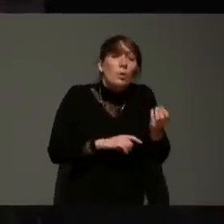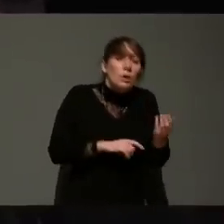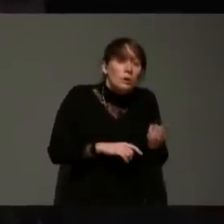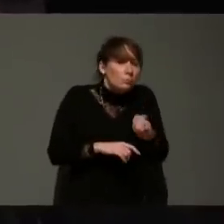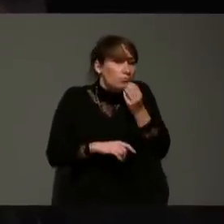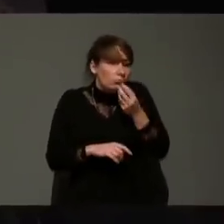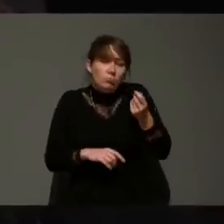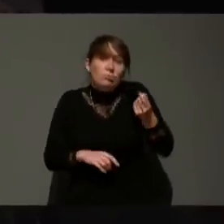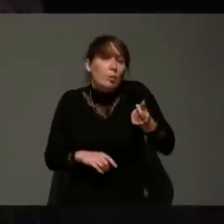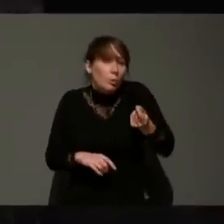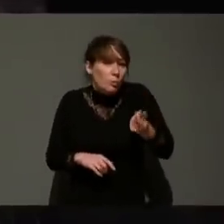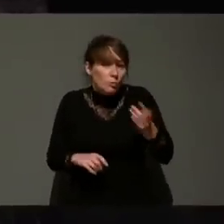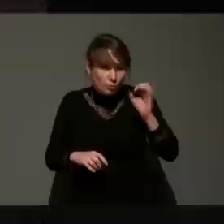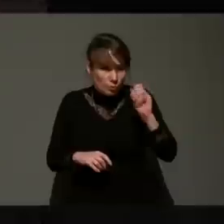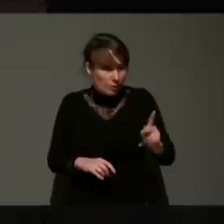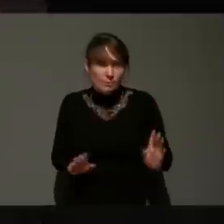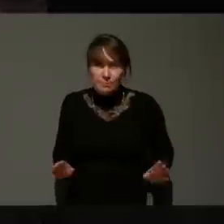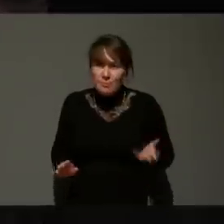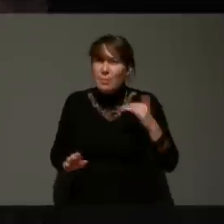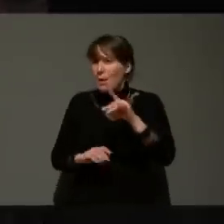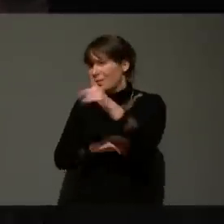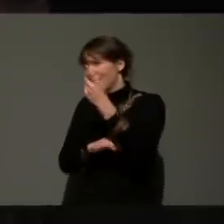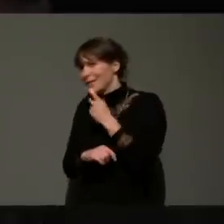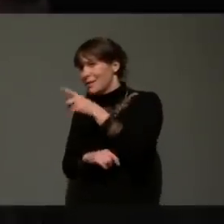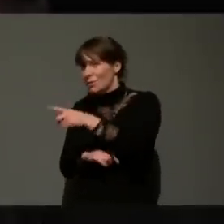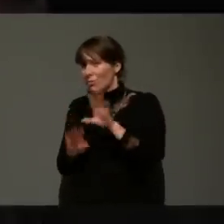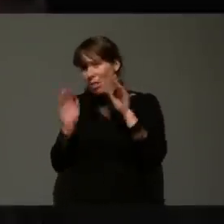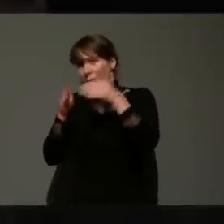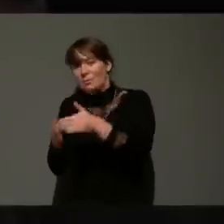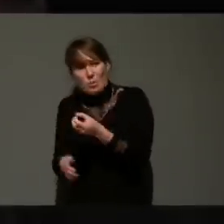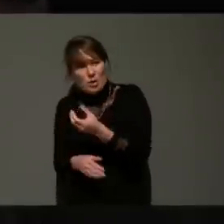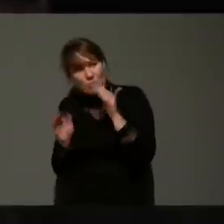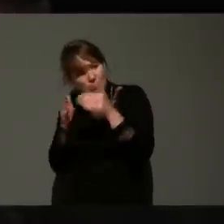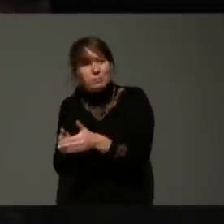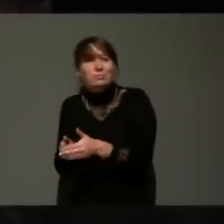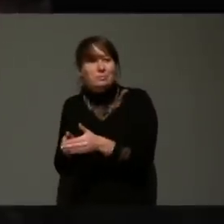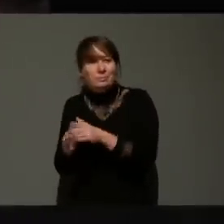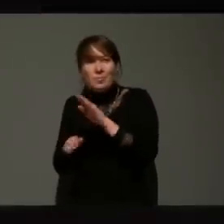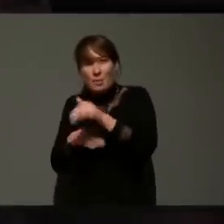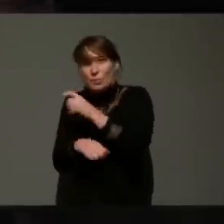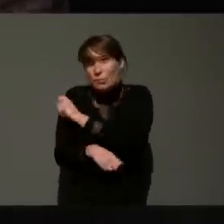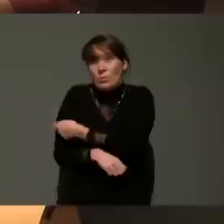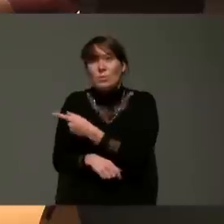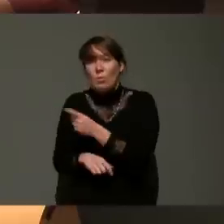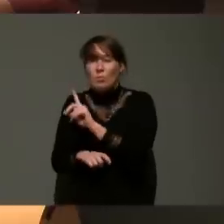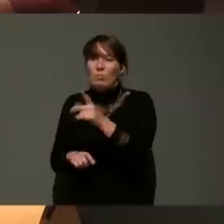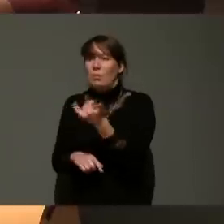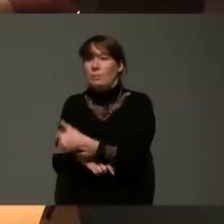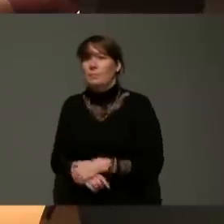ok. D'accord ? Mais votre question posée comme elle était uniquement des protéines après, non, ça c'est